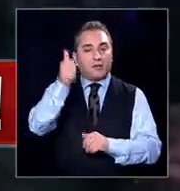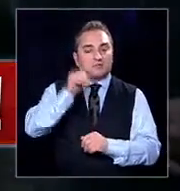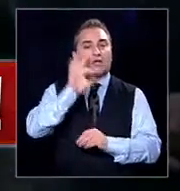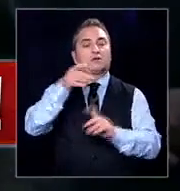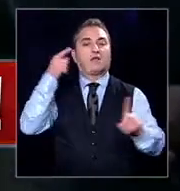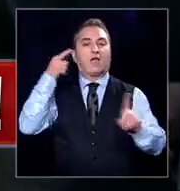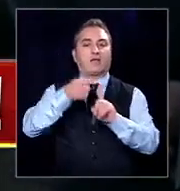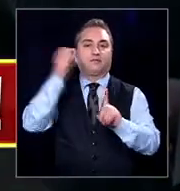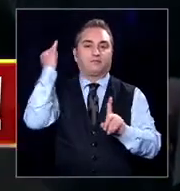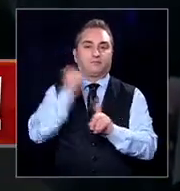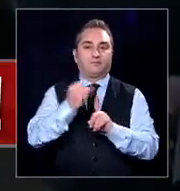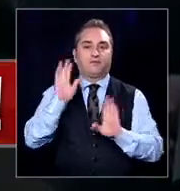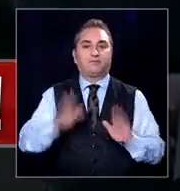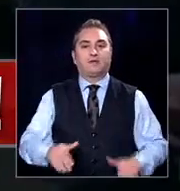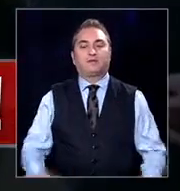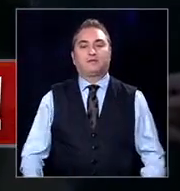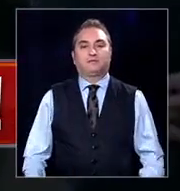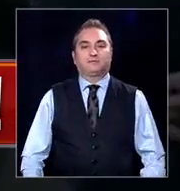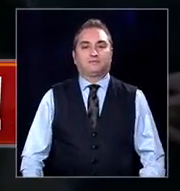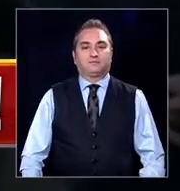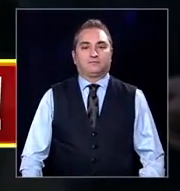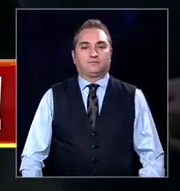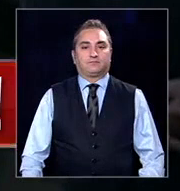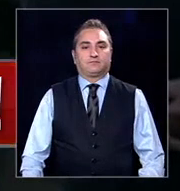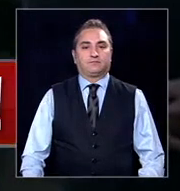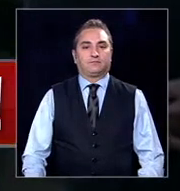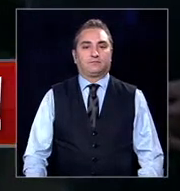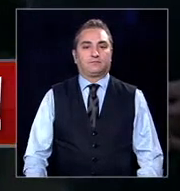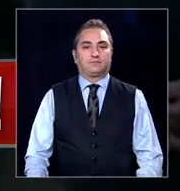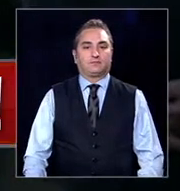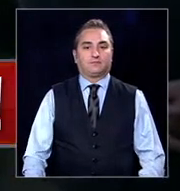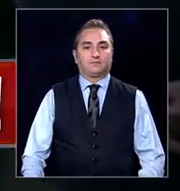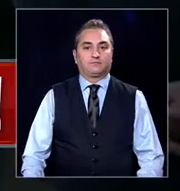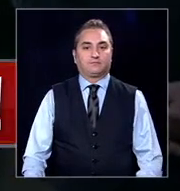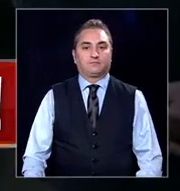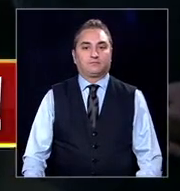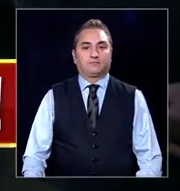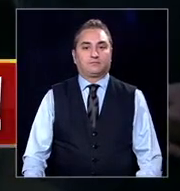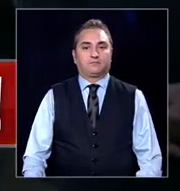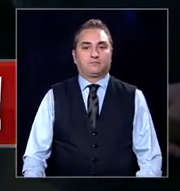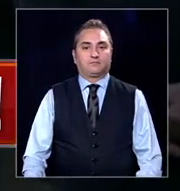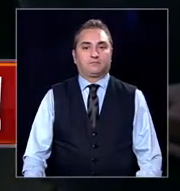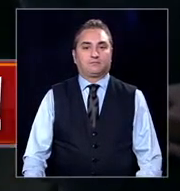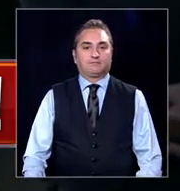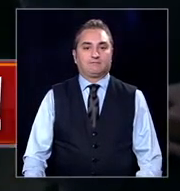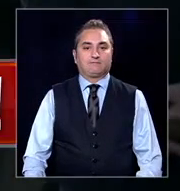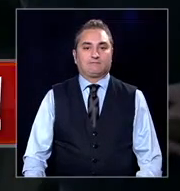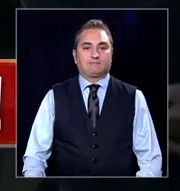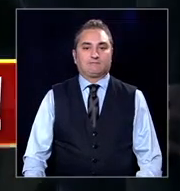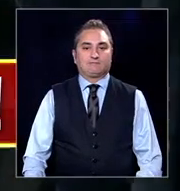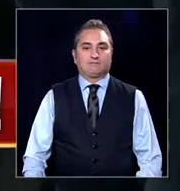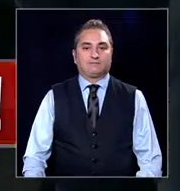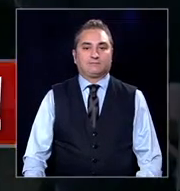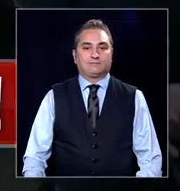hedefinde. Ben öğrencilerle niye görüşeyim? Öğrenciler önce bir defa bu işin içinde değil. Bu işin içinde olan teröristler var. İşte